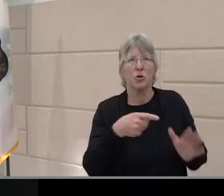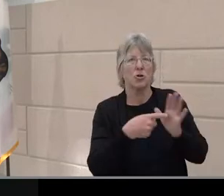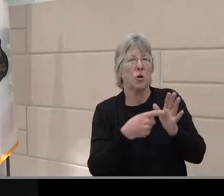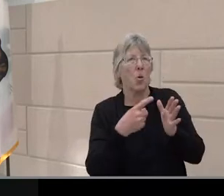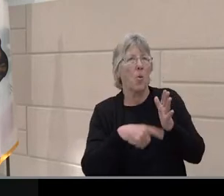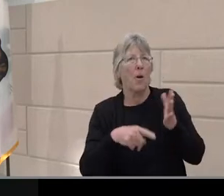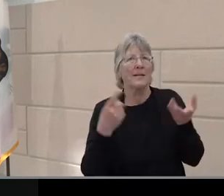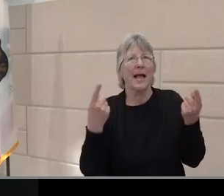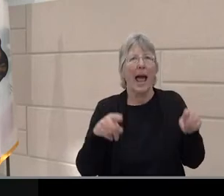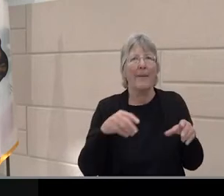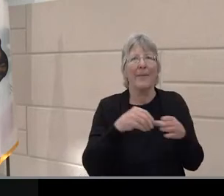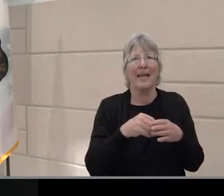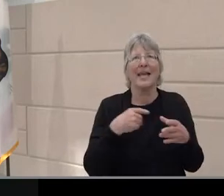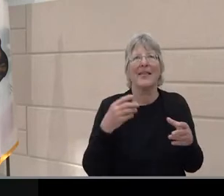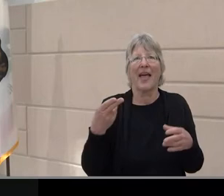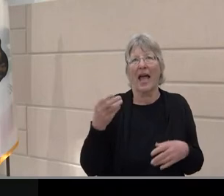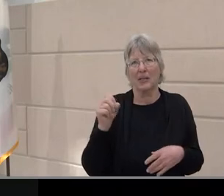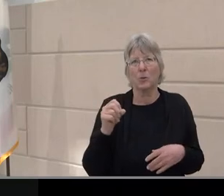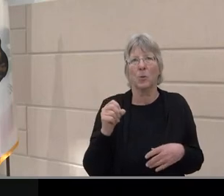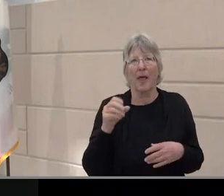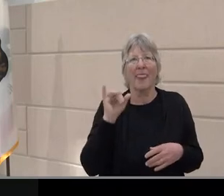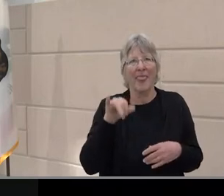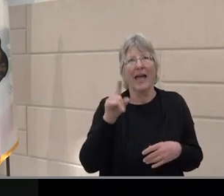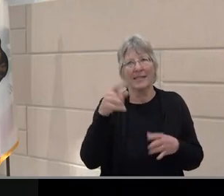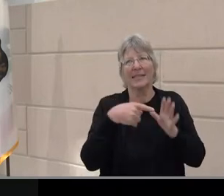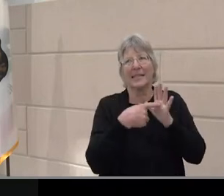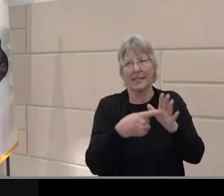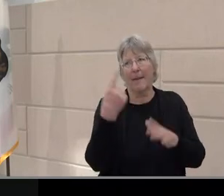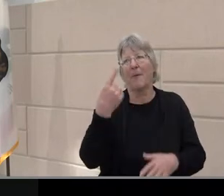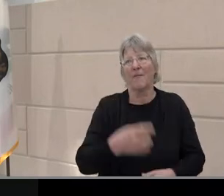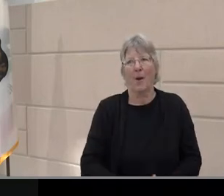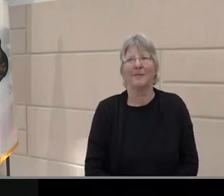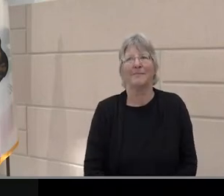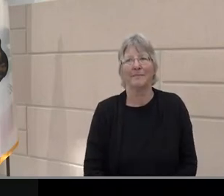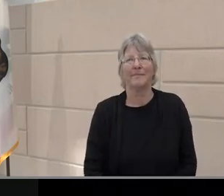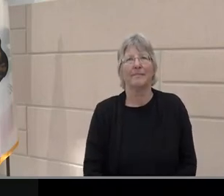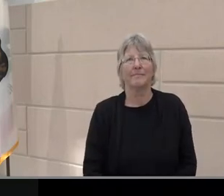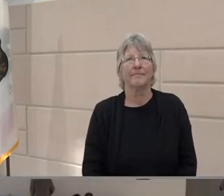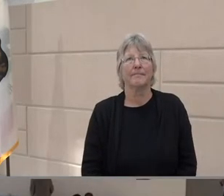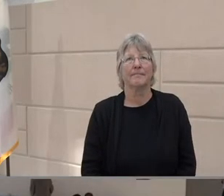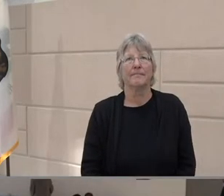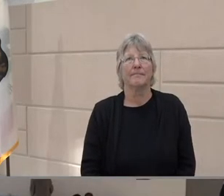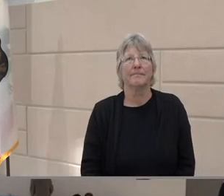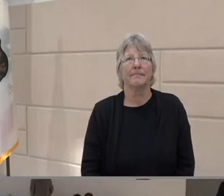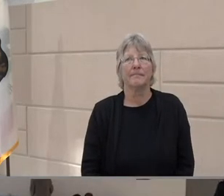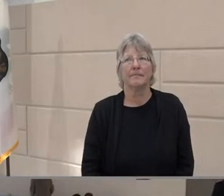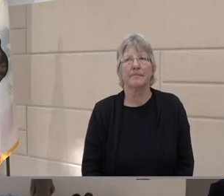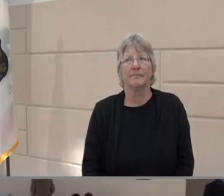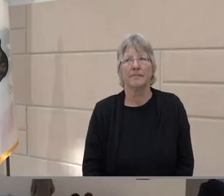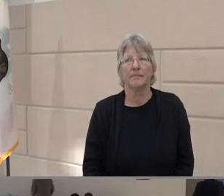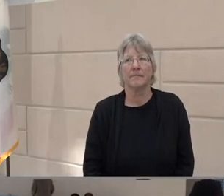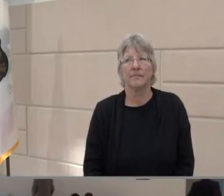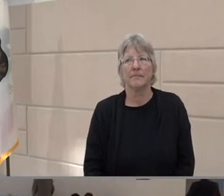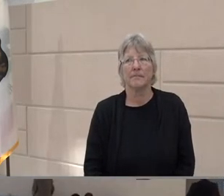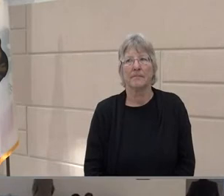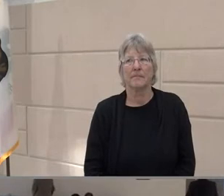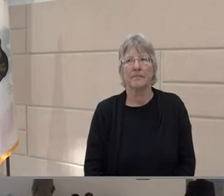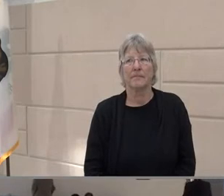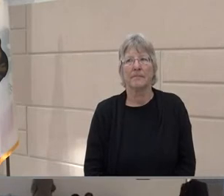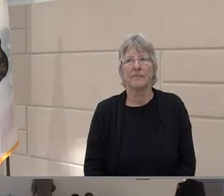លវាបង្ហាញថាយើងធ្វើការផ្សព្វផ្សាយអំពីអ្វីដែលបានកើតឡើងនៅតាមសាលារៀននៅពេលសិស្សត្រឡប់ចូលរៀនវិ